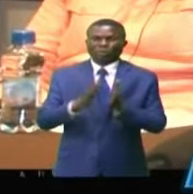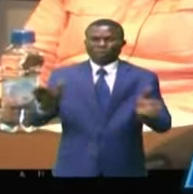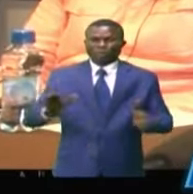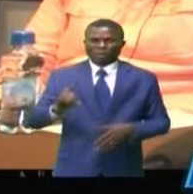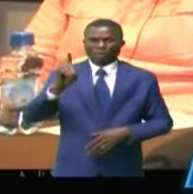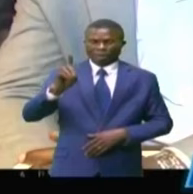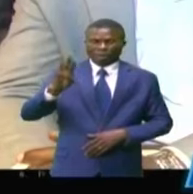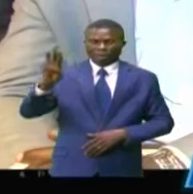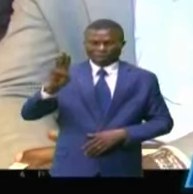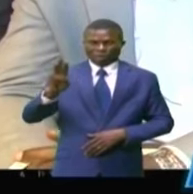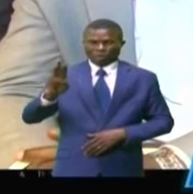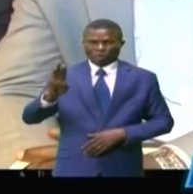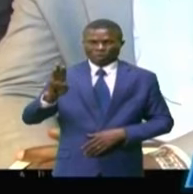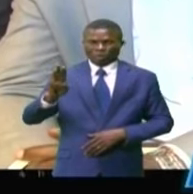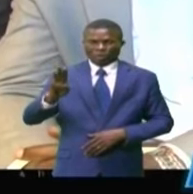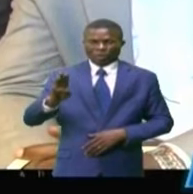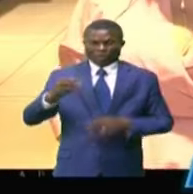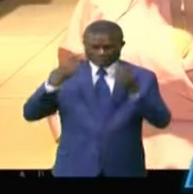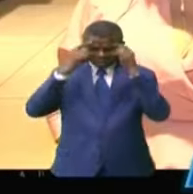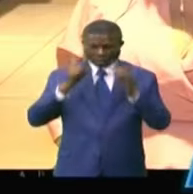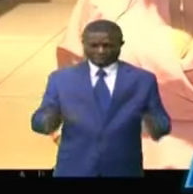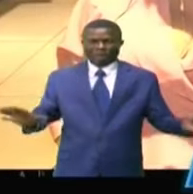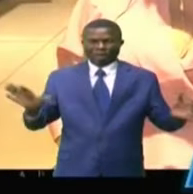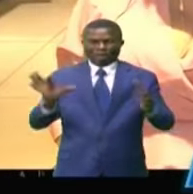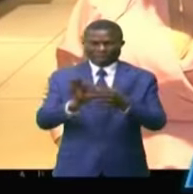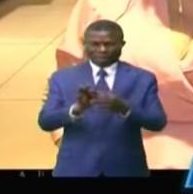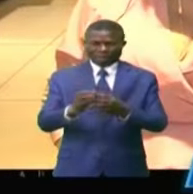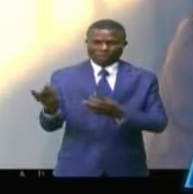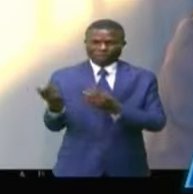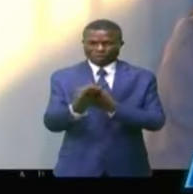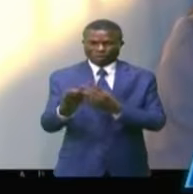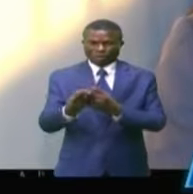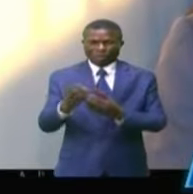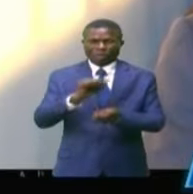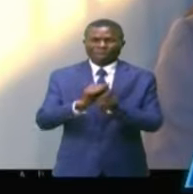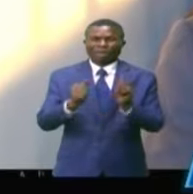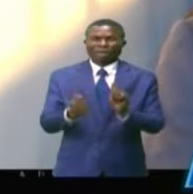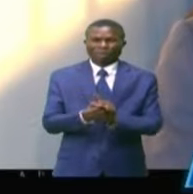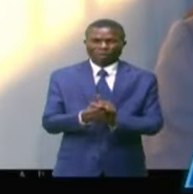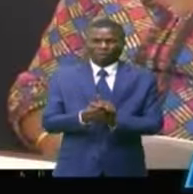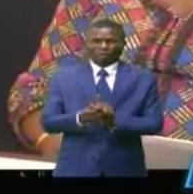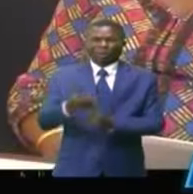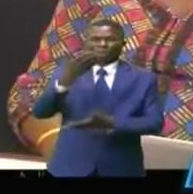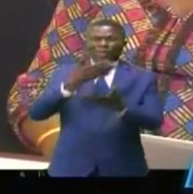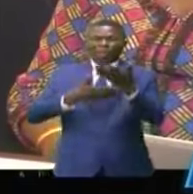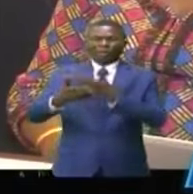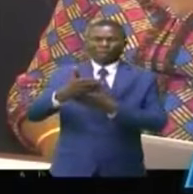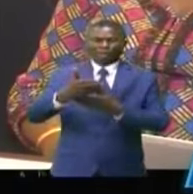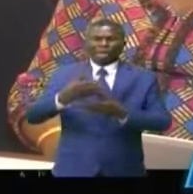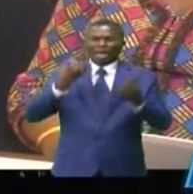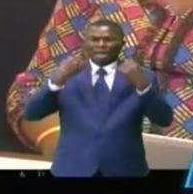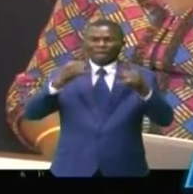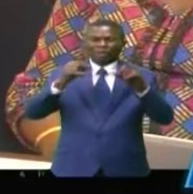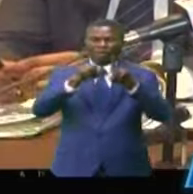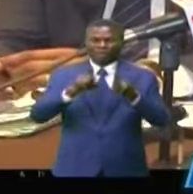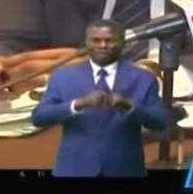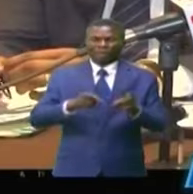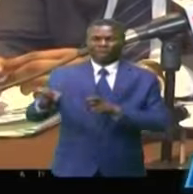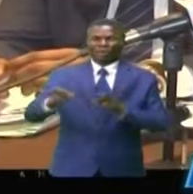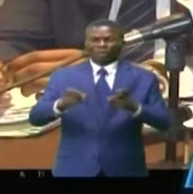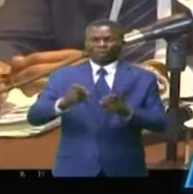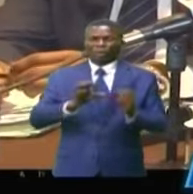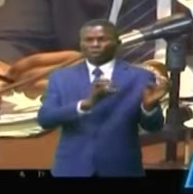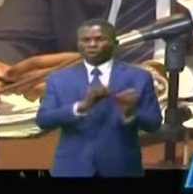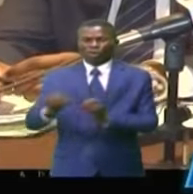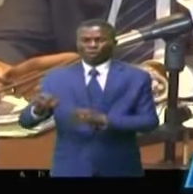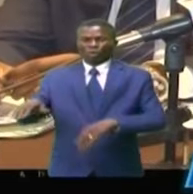douanes et accises ont convenu de collaborer entre autres dans le domaine d'échange des données et de la gestion coordonnée de